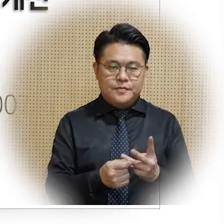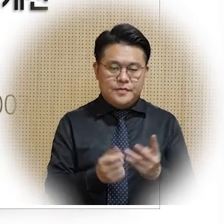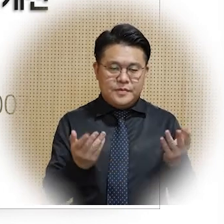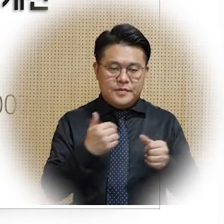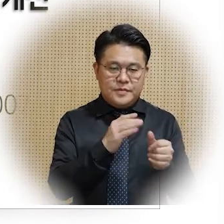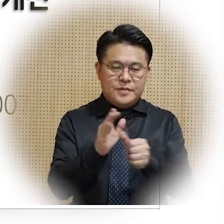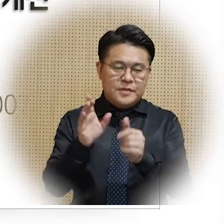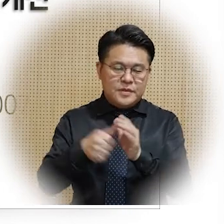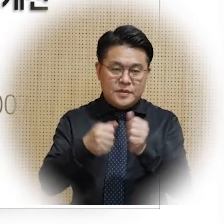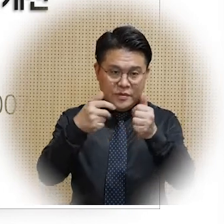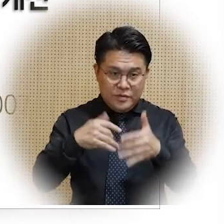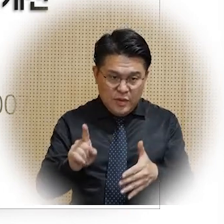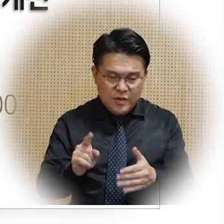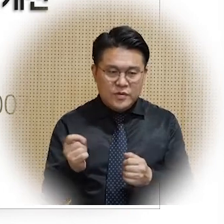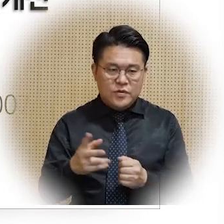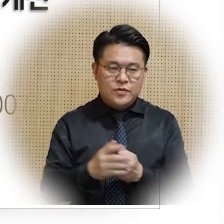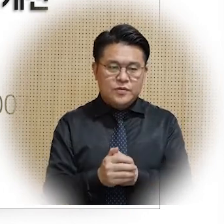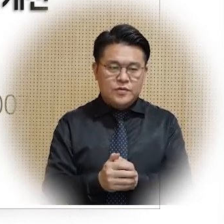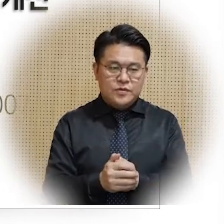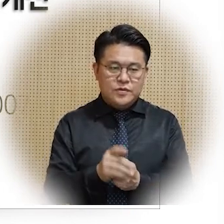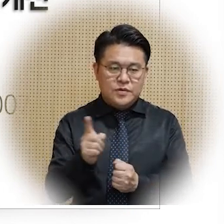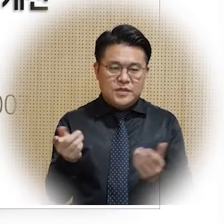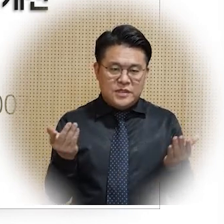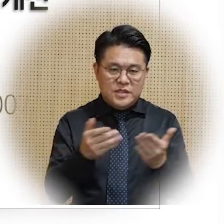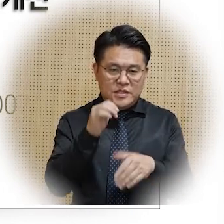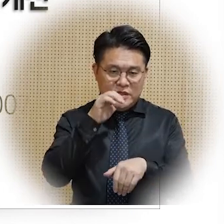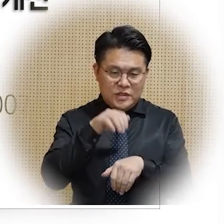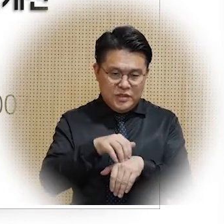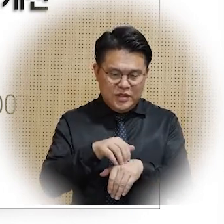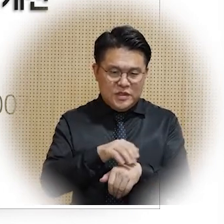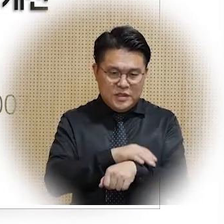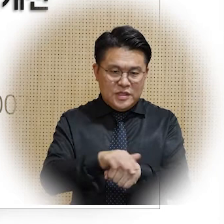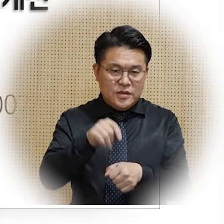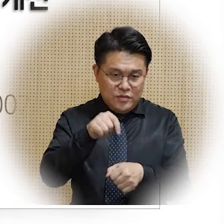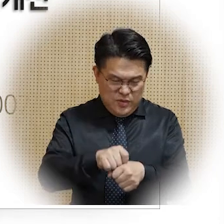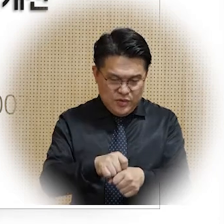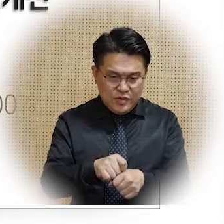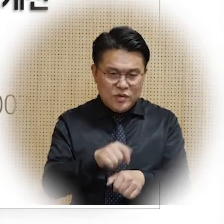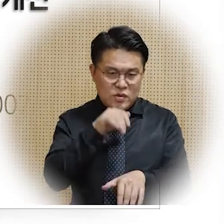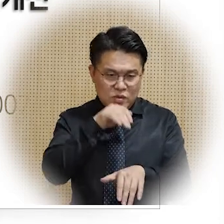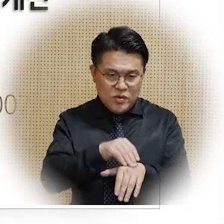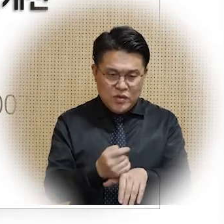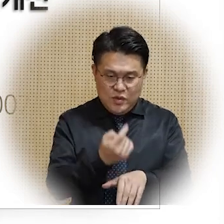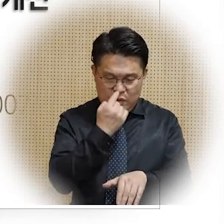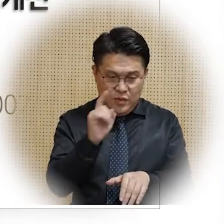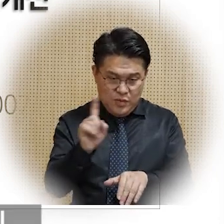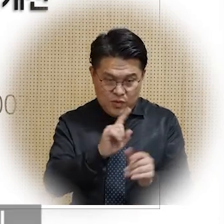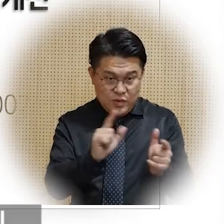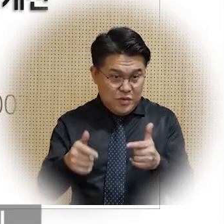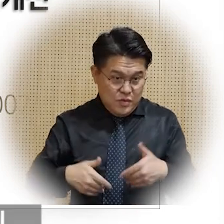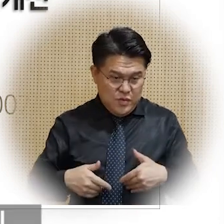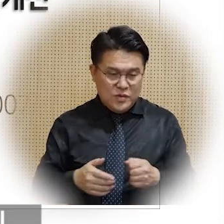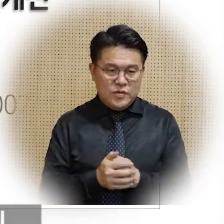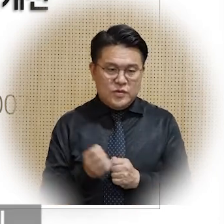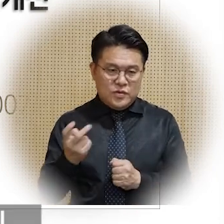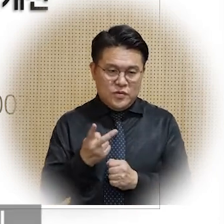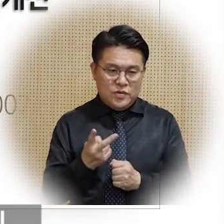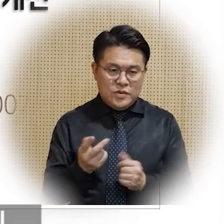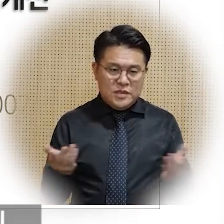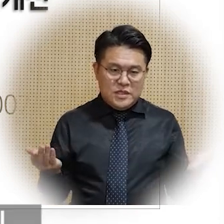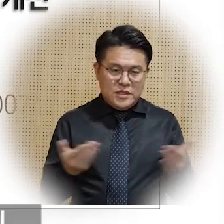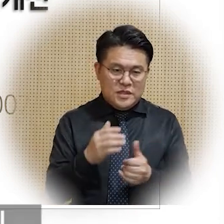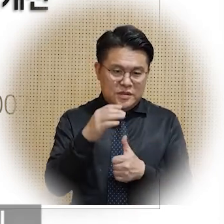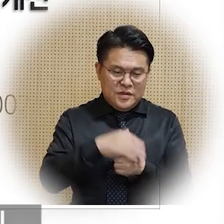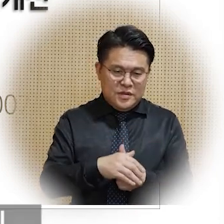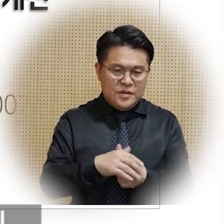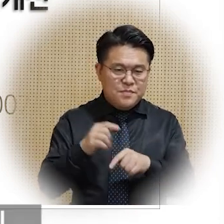때는 어떤 조건이 필요하는지, 그다음에 이 직무를 수행하기 위해서는 어떤 교육과 훈련을 받아야 되는지, 그리고 이 직무에 대한